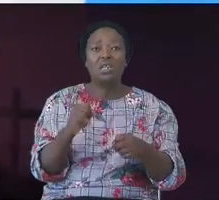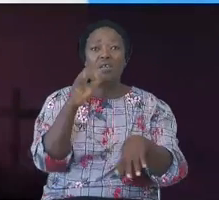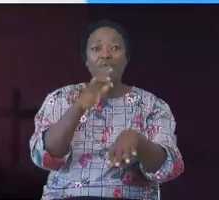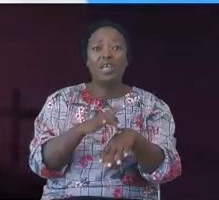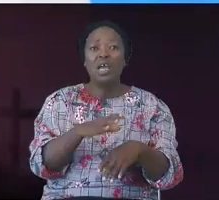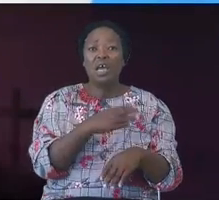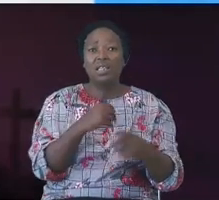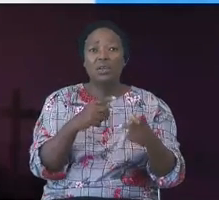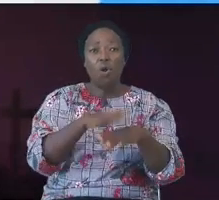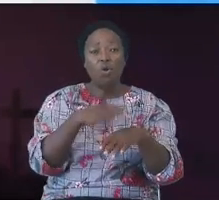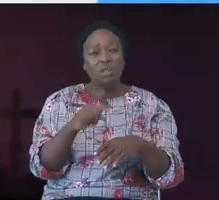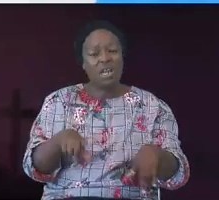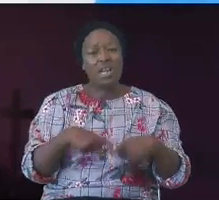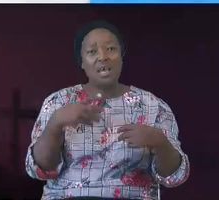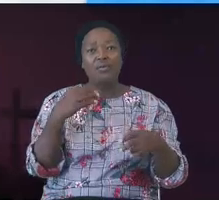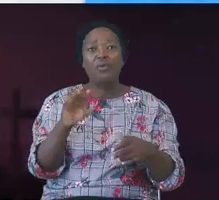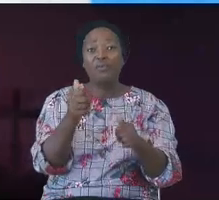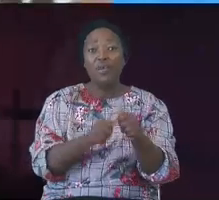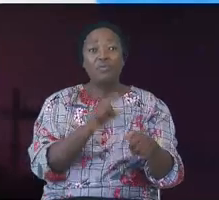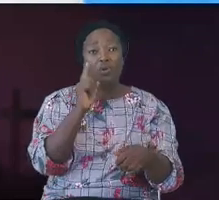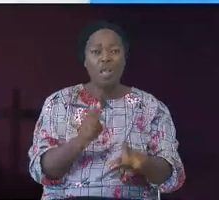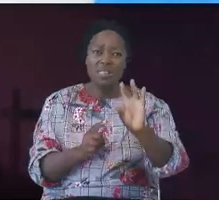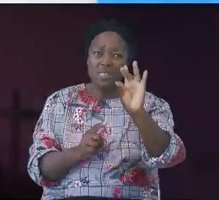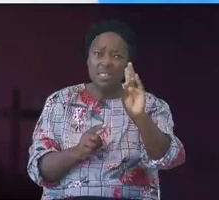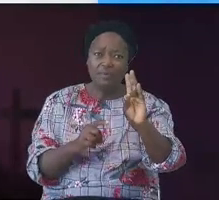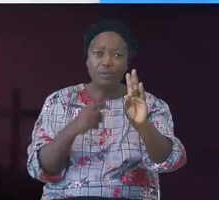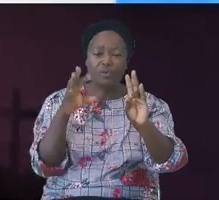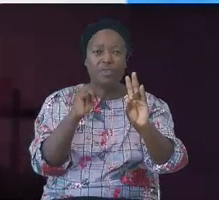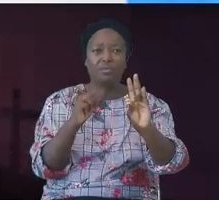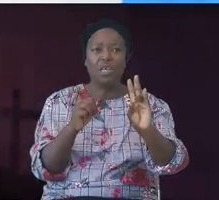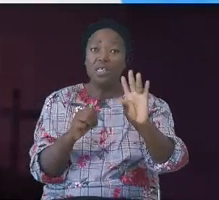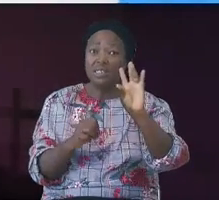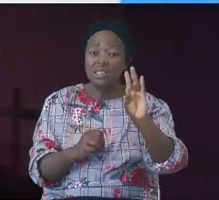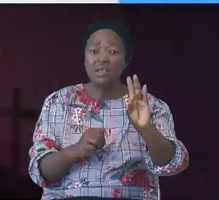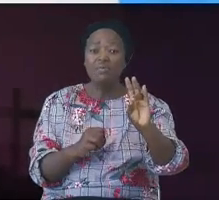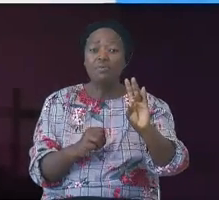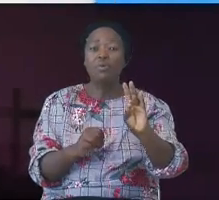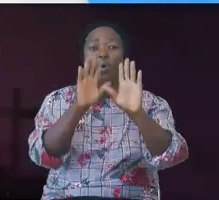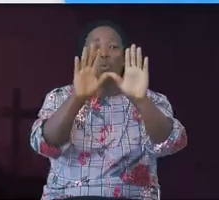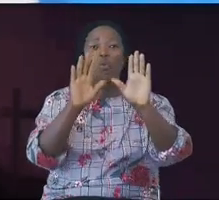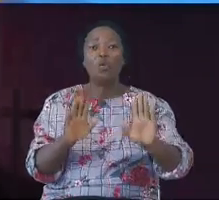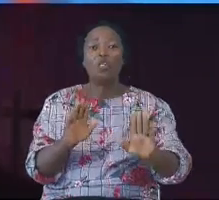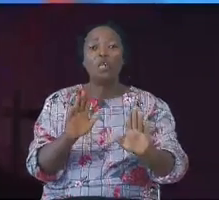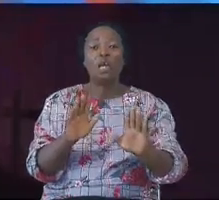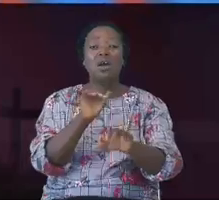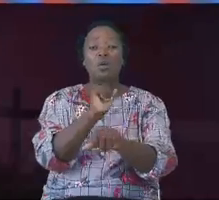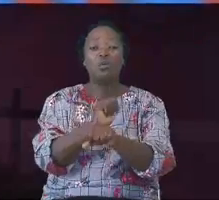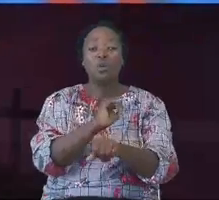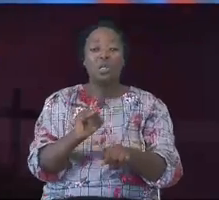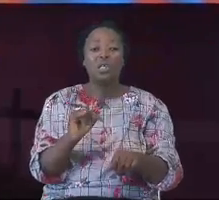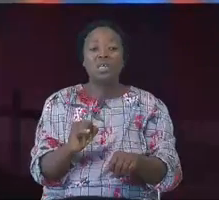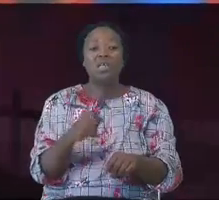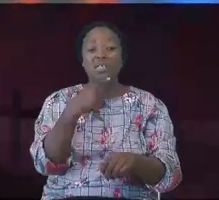puissance, ayant d'autorité, ayant un effet qui brise les jougs sur la vie de tout le monde.